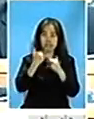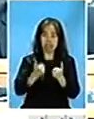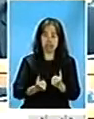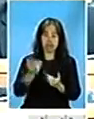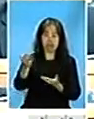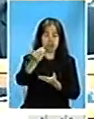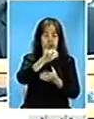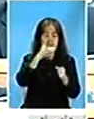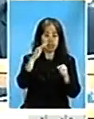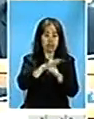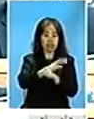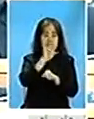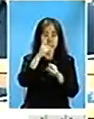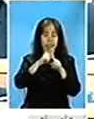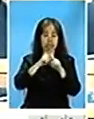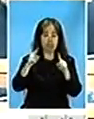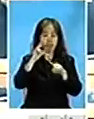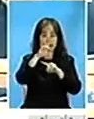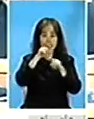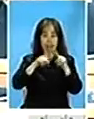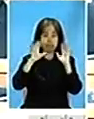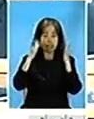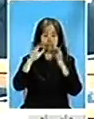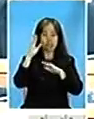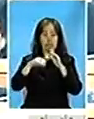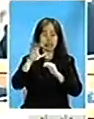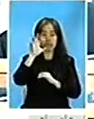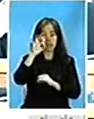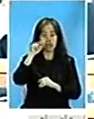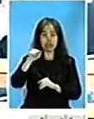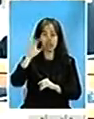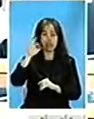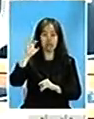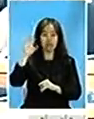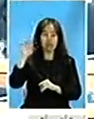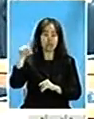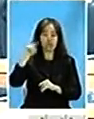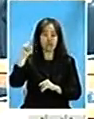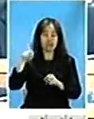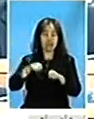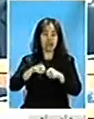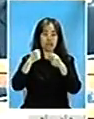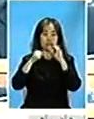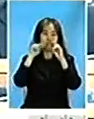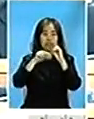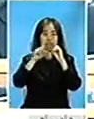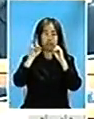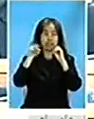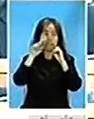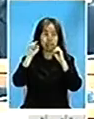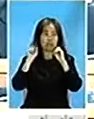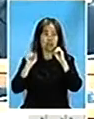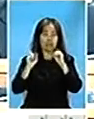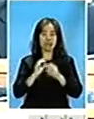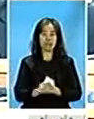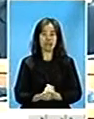ที่แต่ว่าถึงไม่ 100% ก็ 99.99% ครับขาด 0.01% เท่านั้นเองเพ